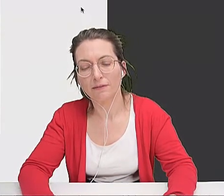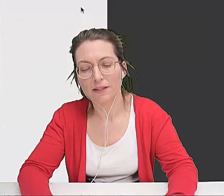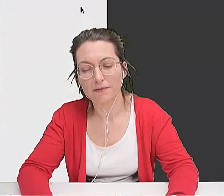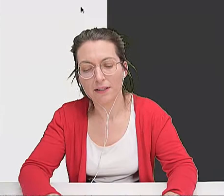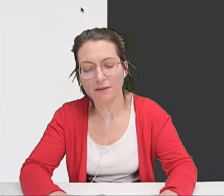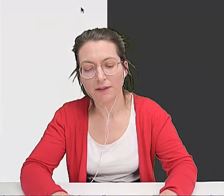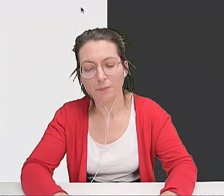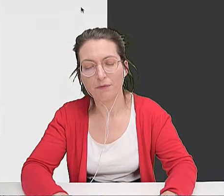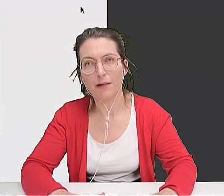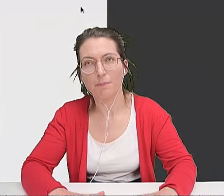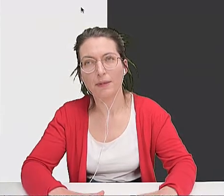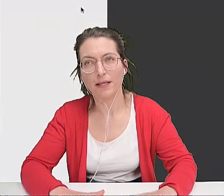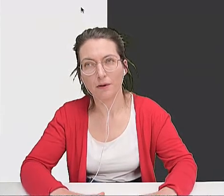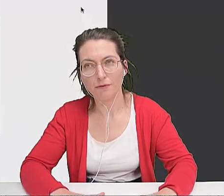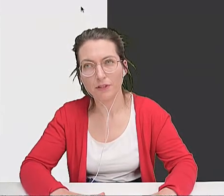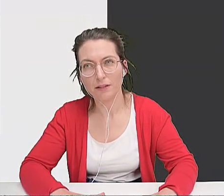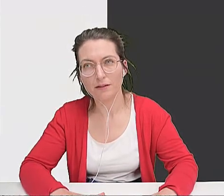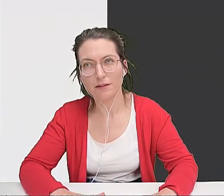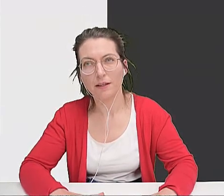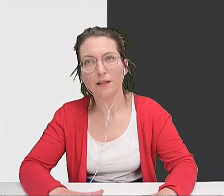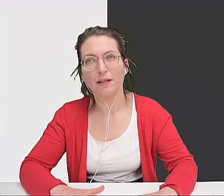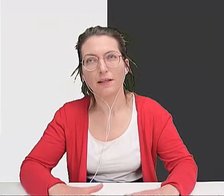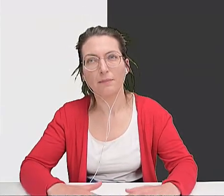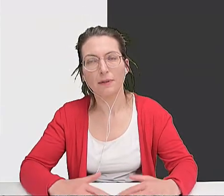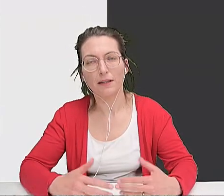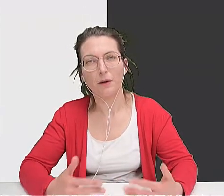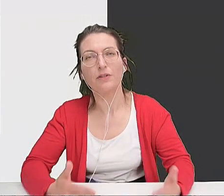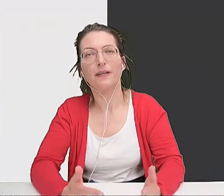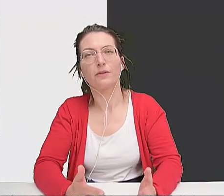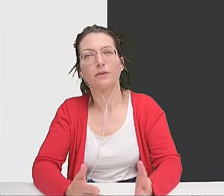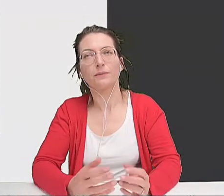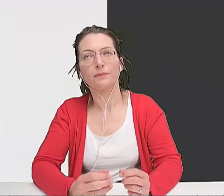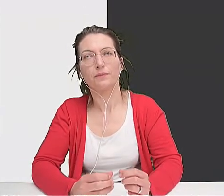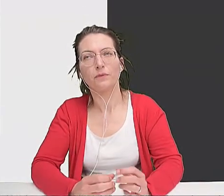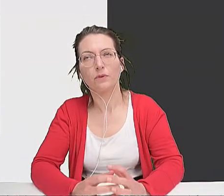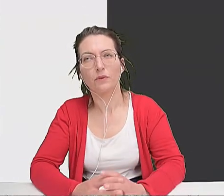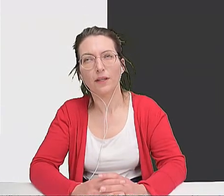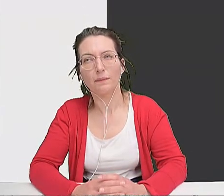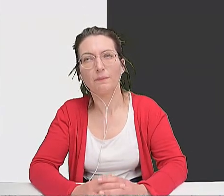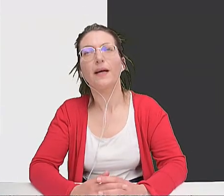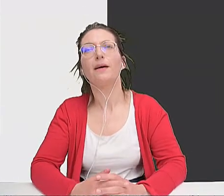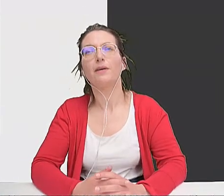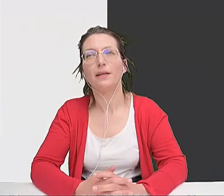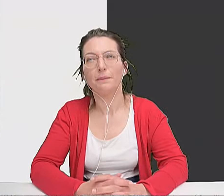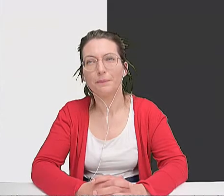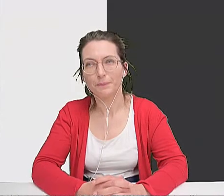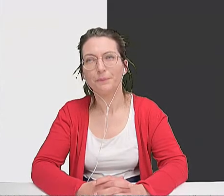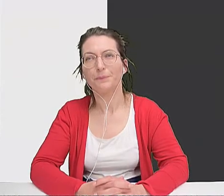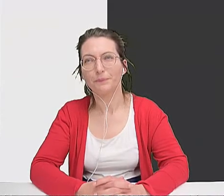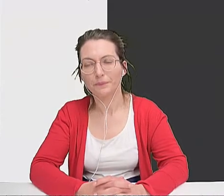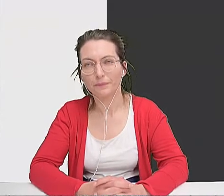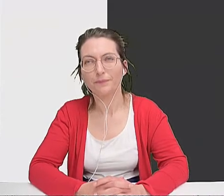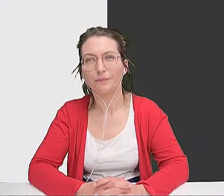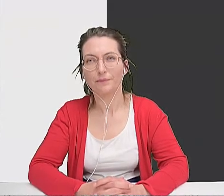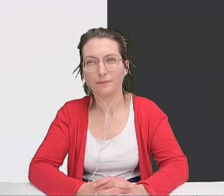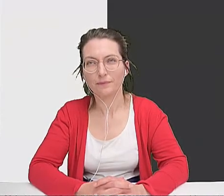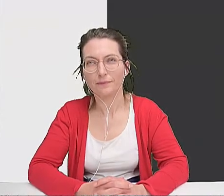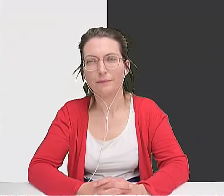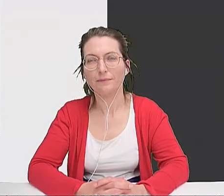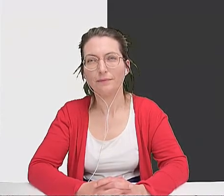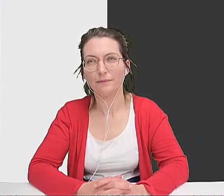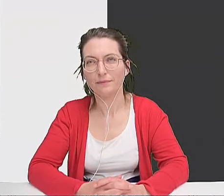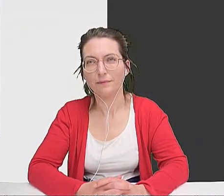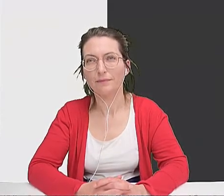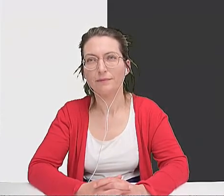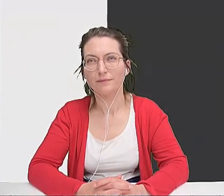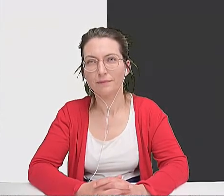dann quasi, wenn der Wettbewerb gelaufen ist, kriegt man eine Auswertung. Richtig, genau. Okay. Da kann man, läuft irgendwann